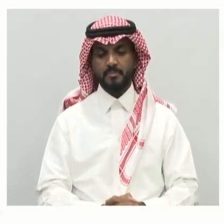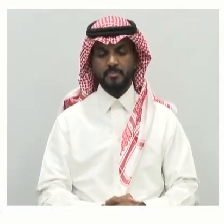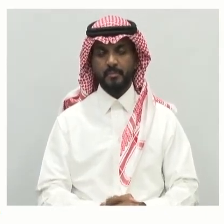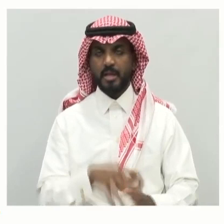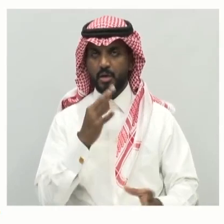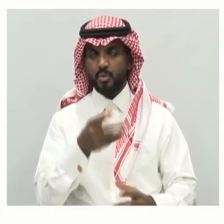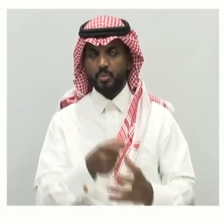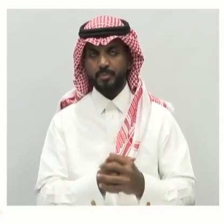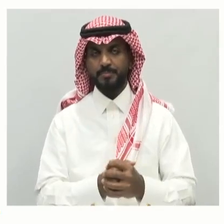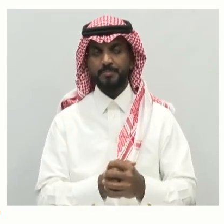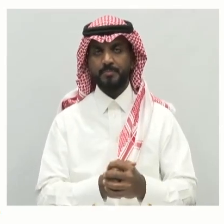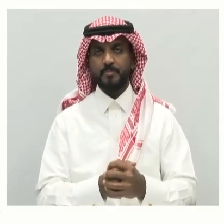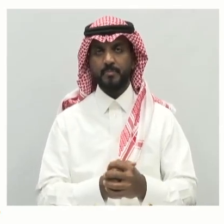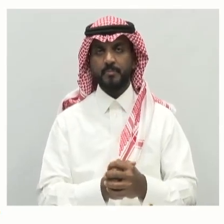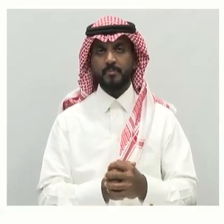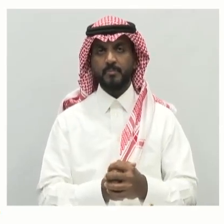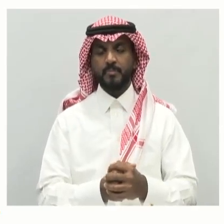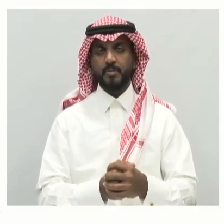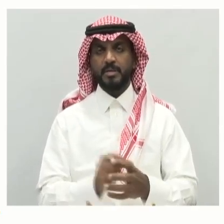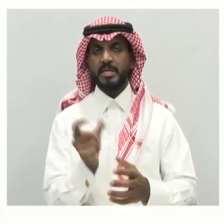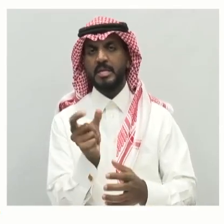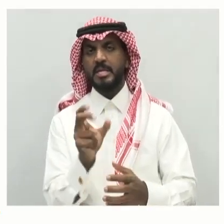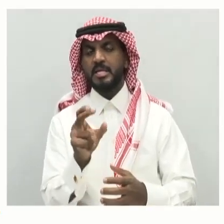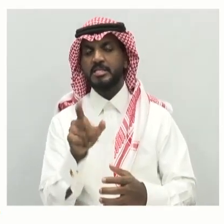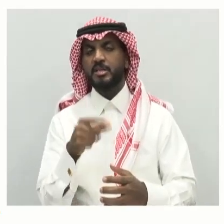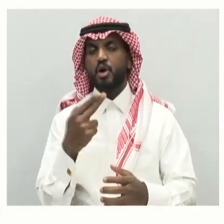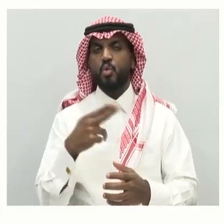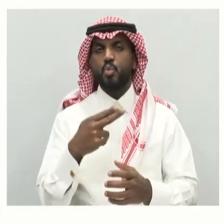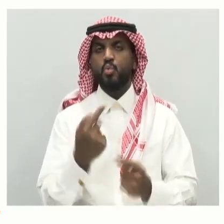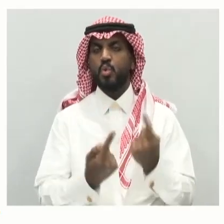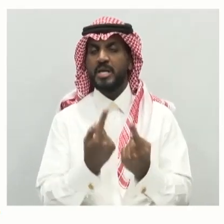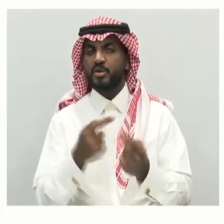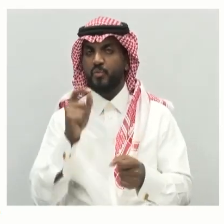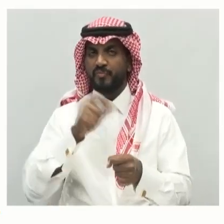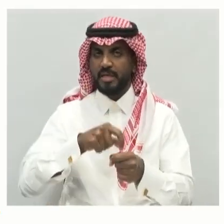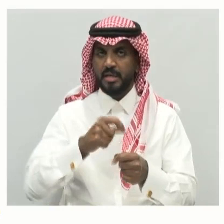اقراوا احسنتم نزرع فيها